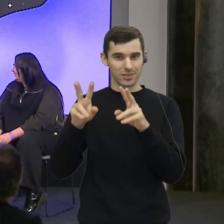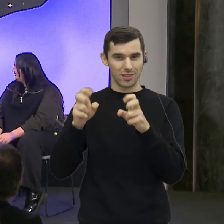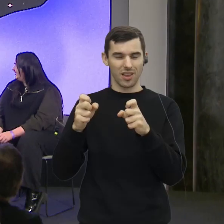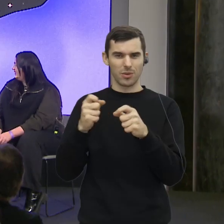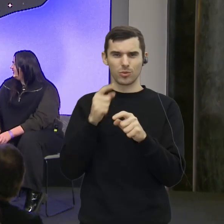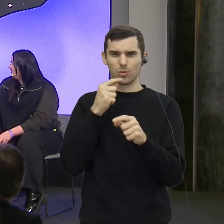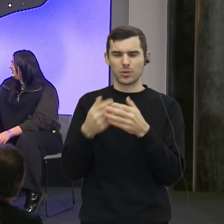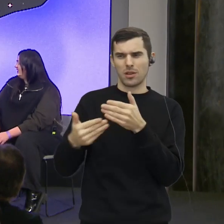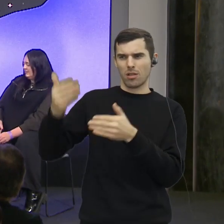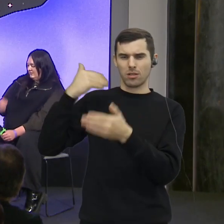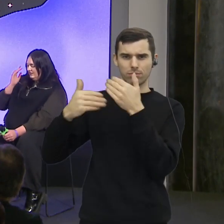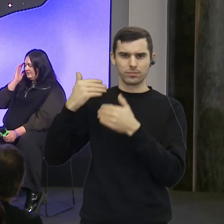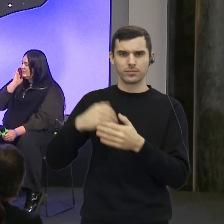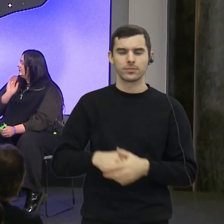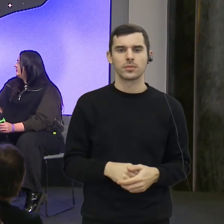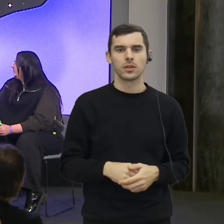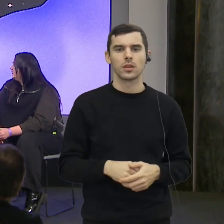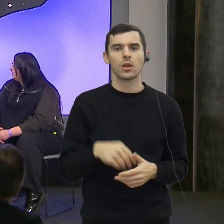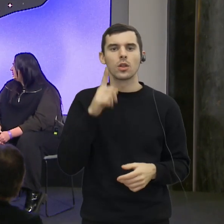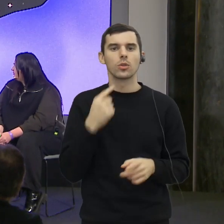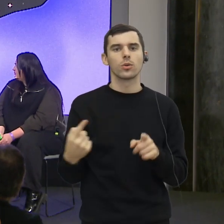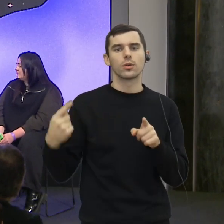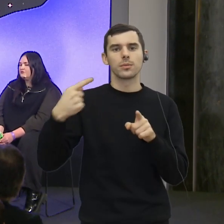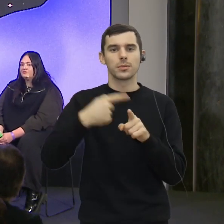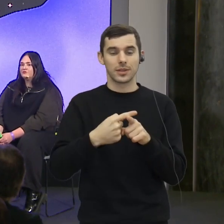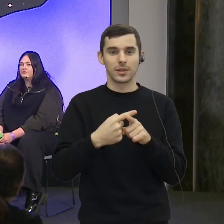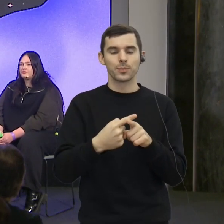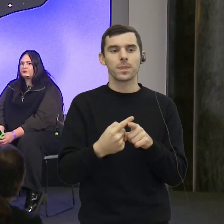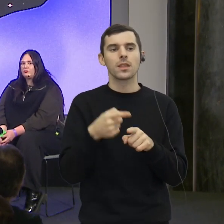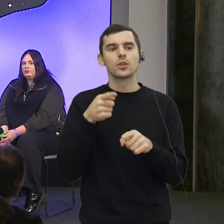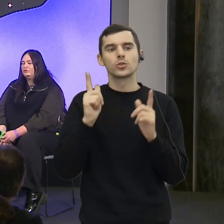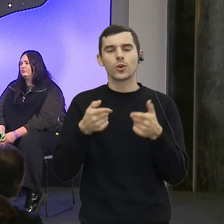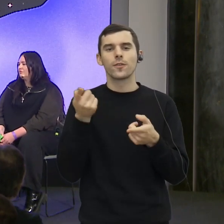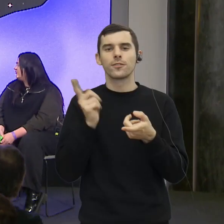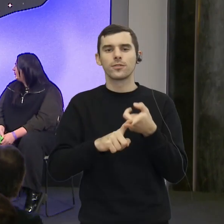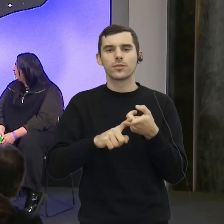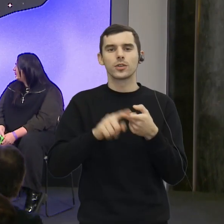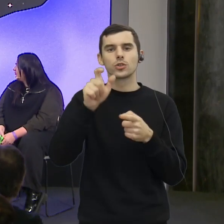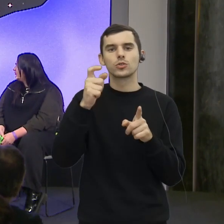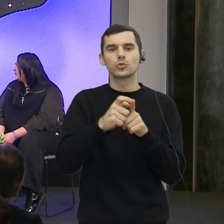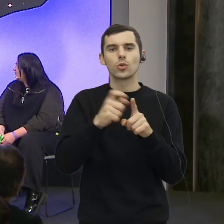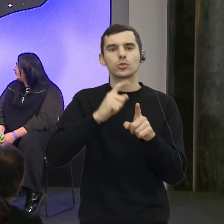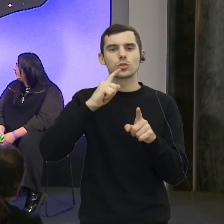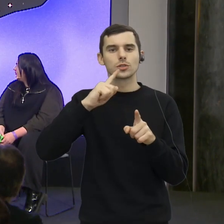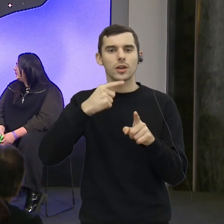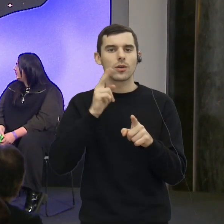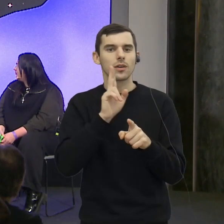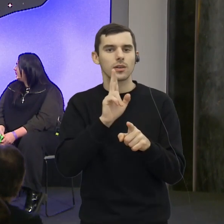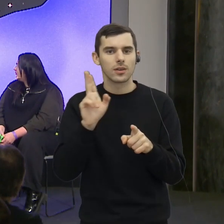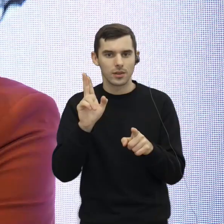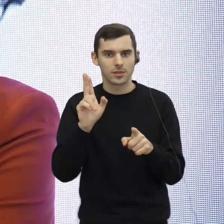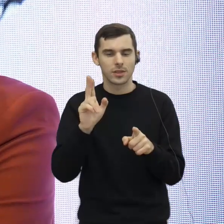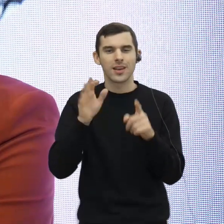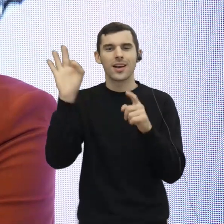Norisi dar pridėti, man labai atrodo priklauso nuo to, kas sako šitus žodžius, nes kai kurie sako labai sąmoningai žinodami, kad tai yra